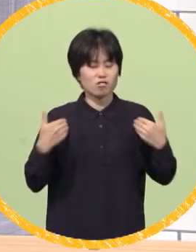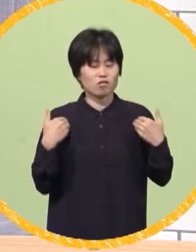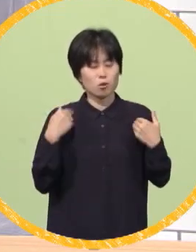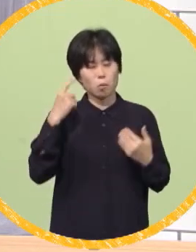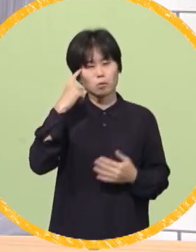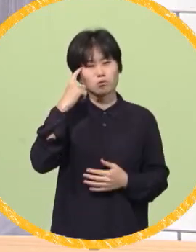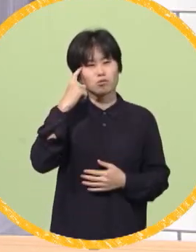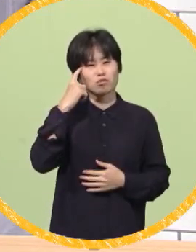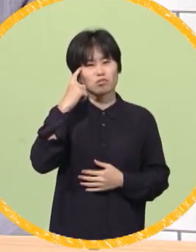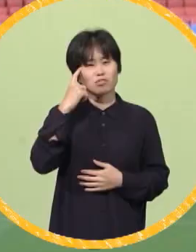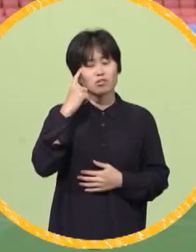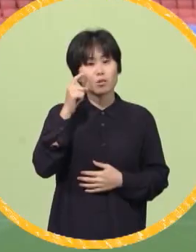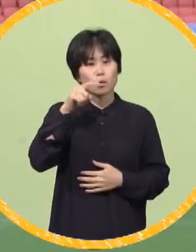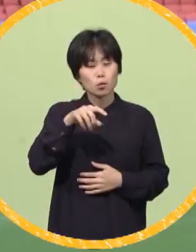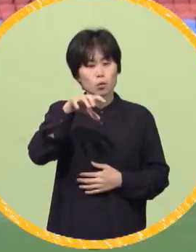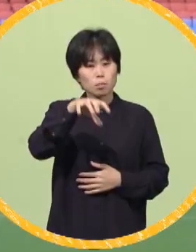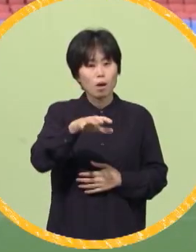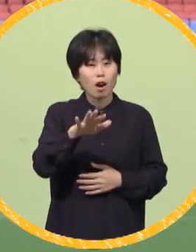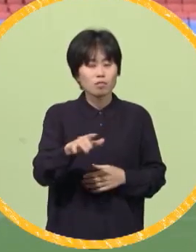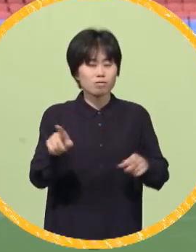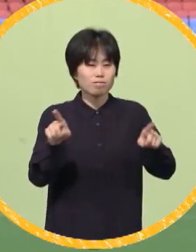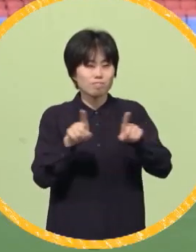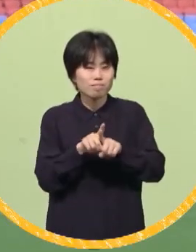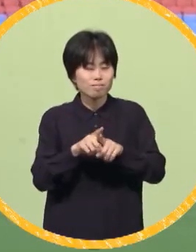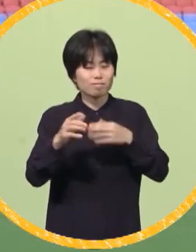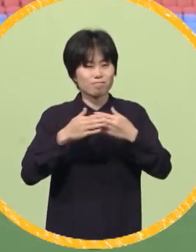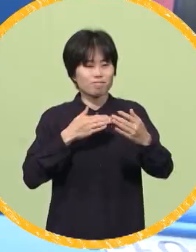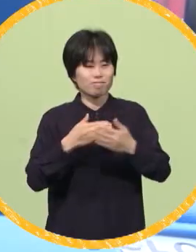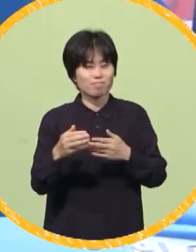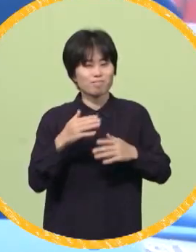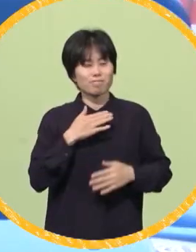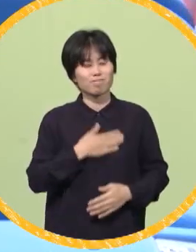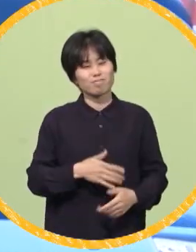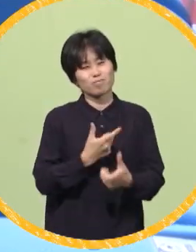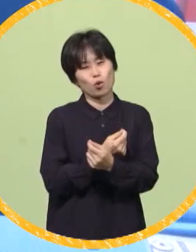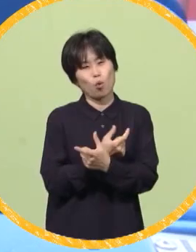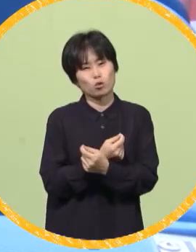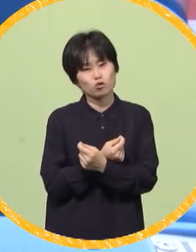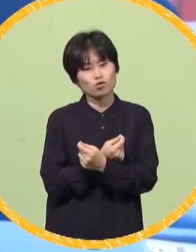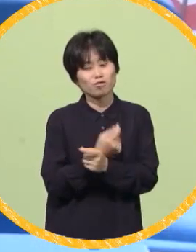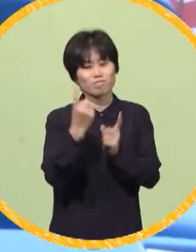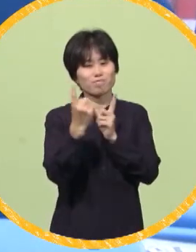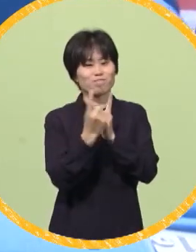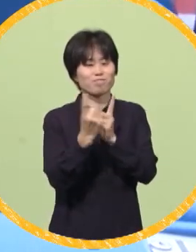んですけど、こういう場があるとこう一緒に経験を分かち合ったりして、その中で相手を知ること